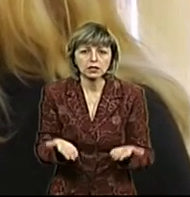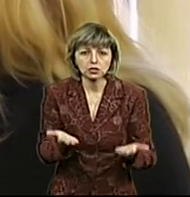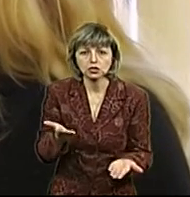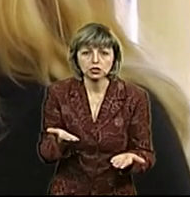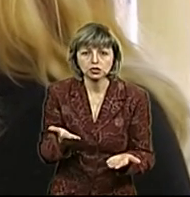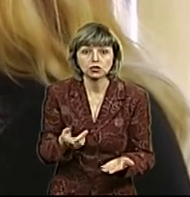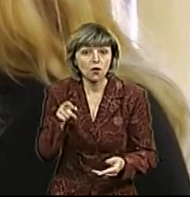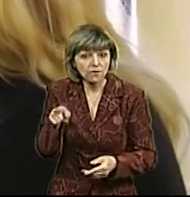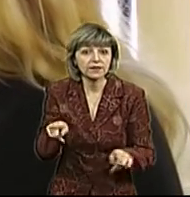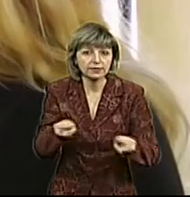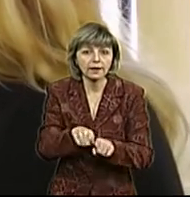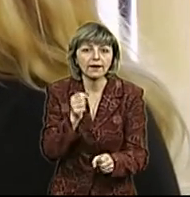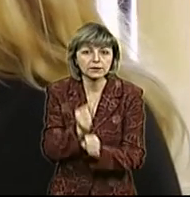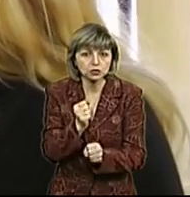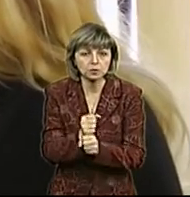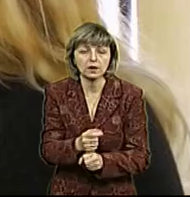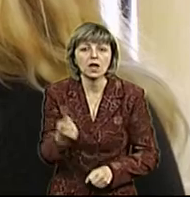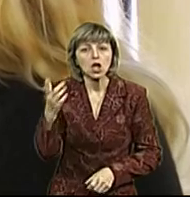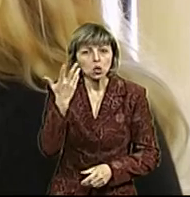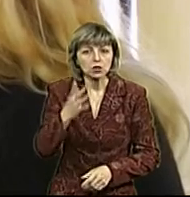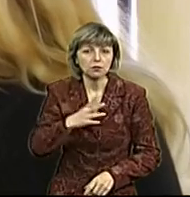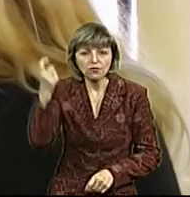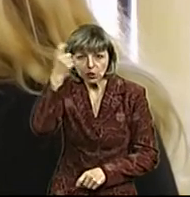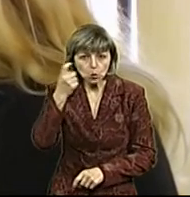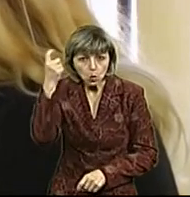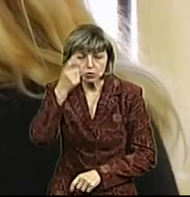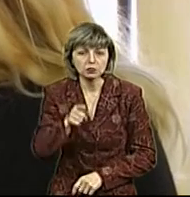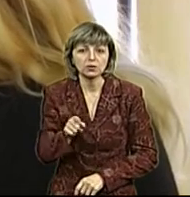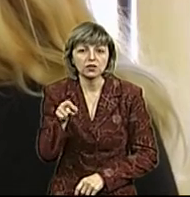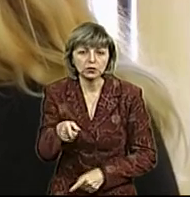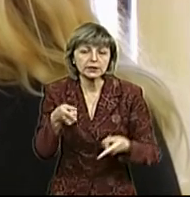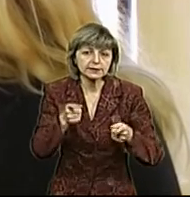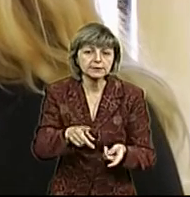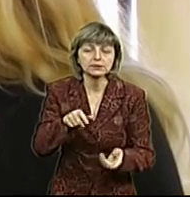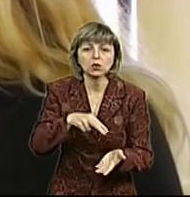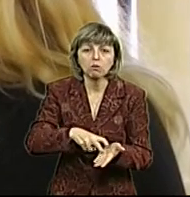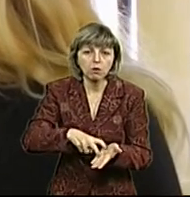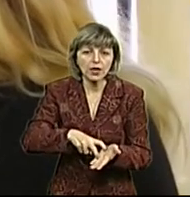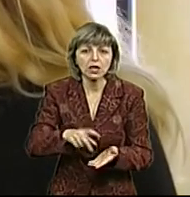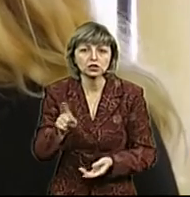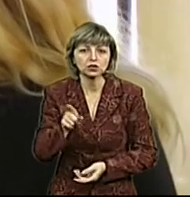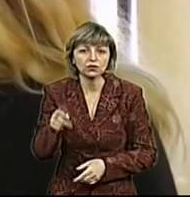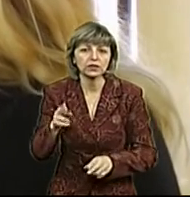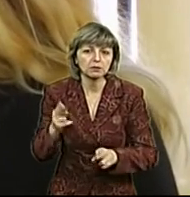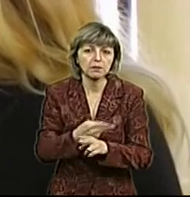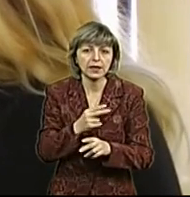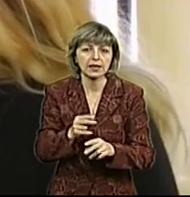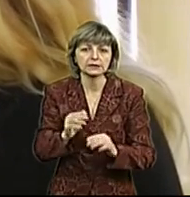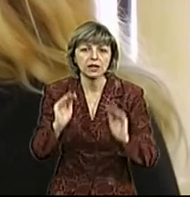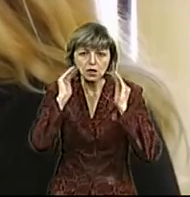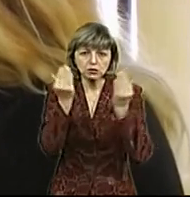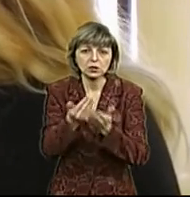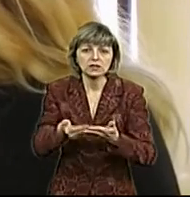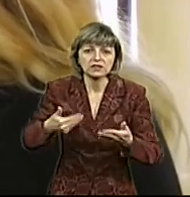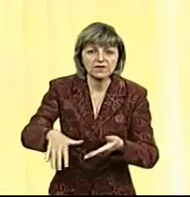таке вчинив, в такому алкогольному стані, вони дійсно бояться, що він без ізоляції від